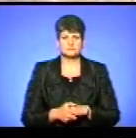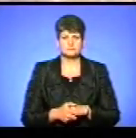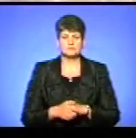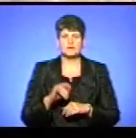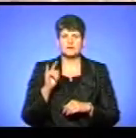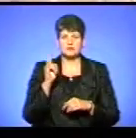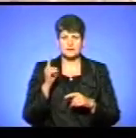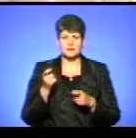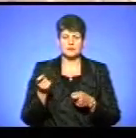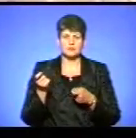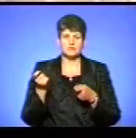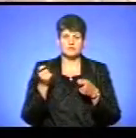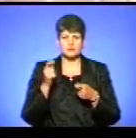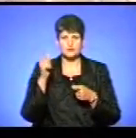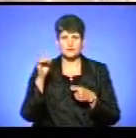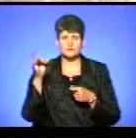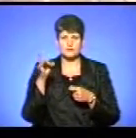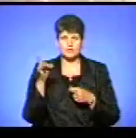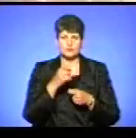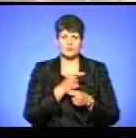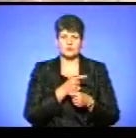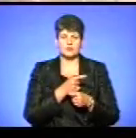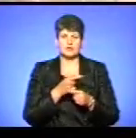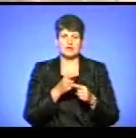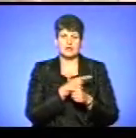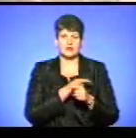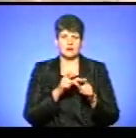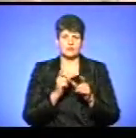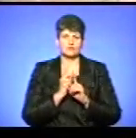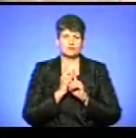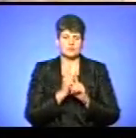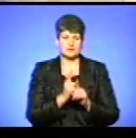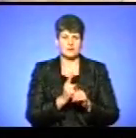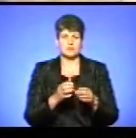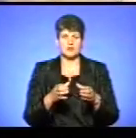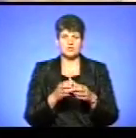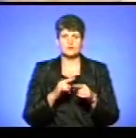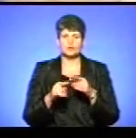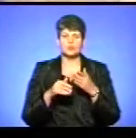Дитинка поступила з Чортківської районної лікарні в супроводі бригади швидкої допомоги.